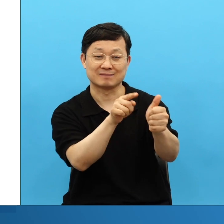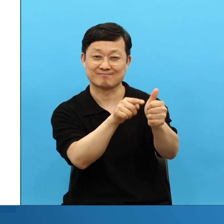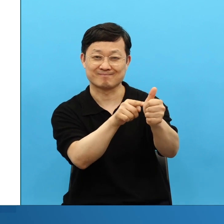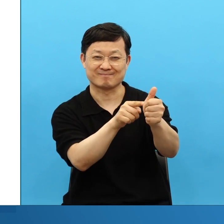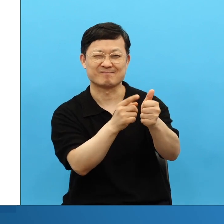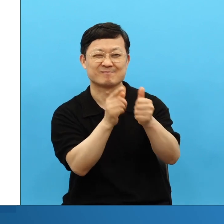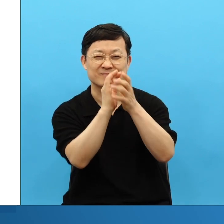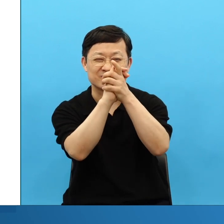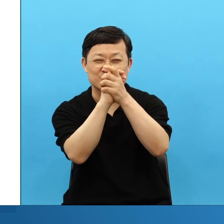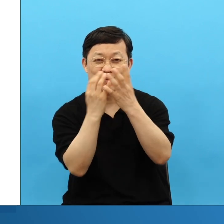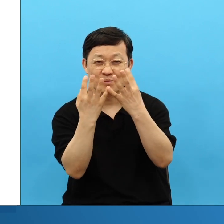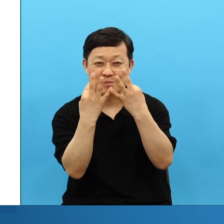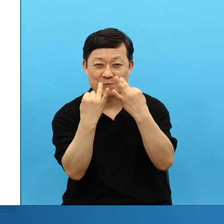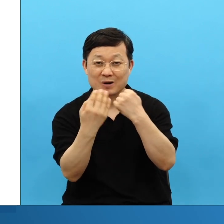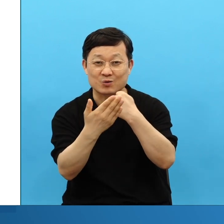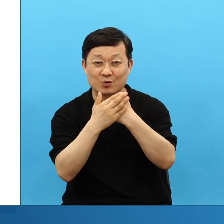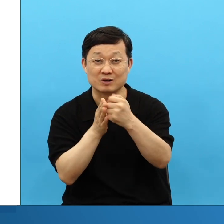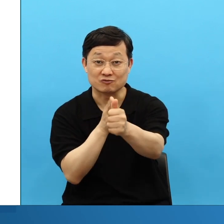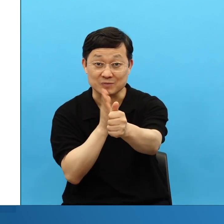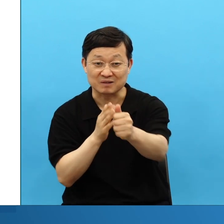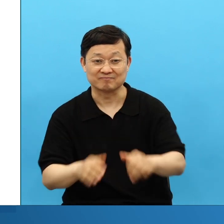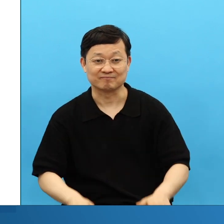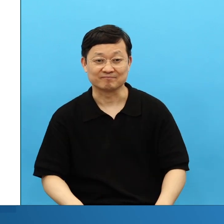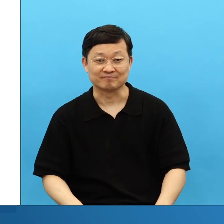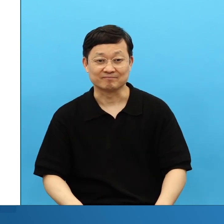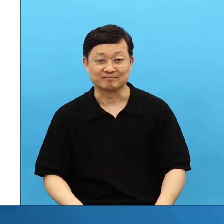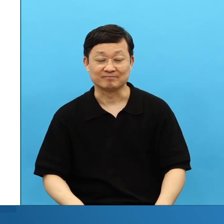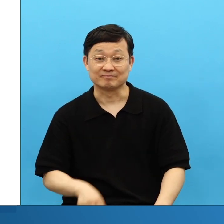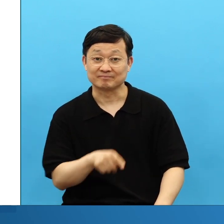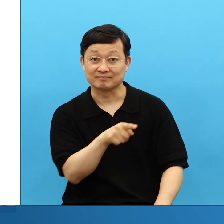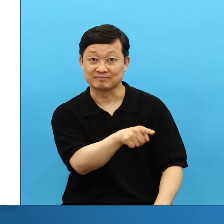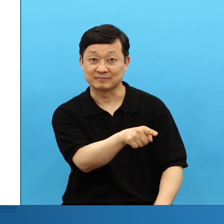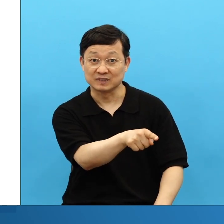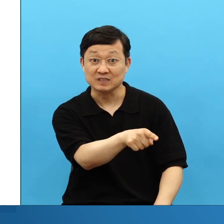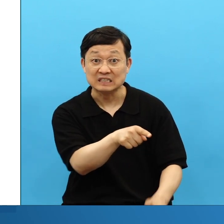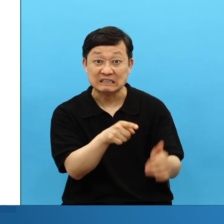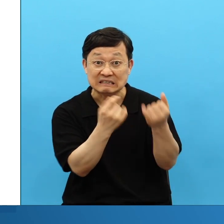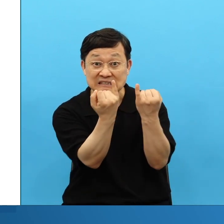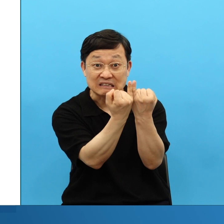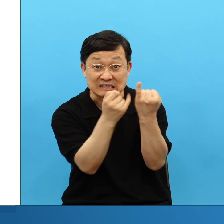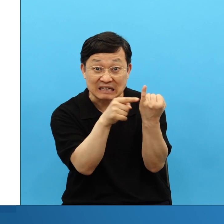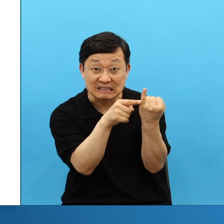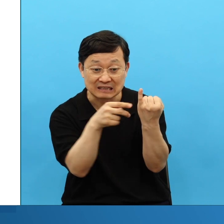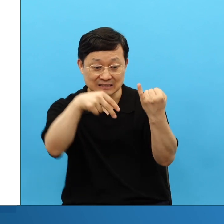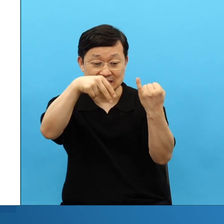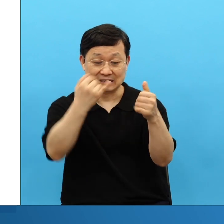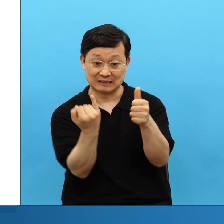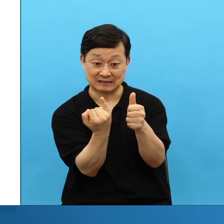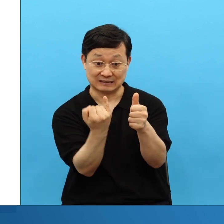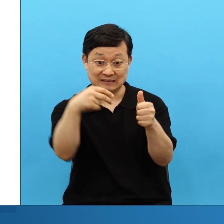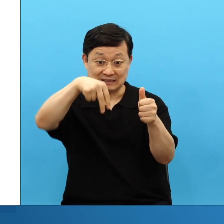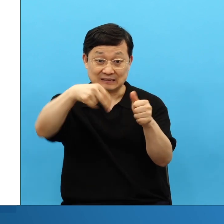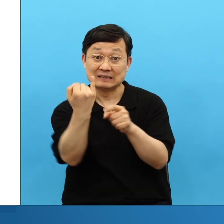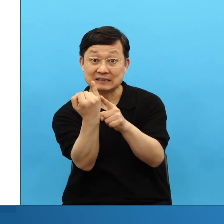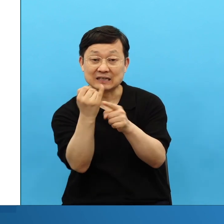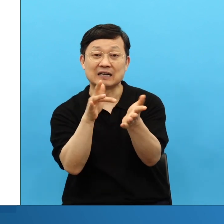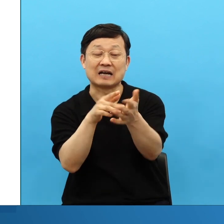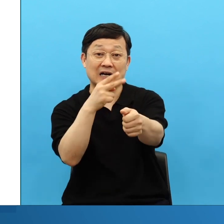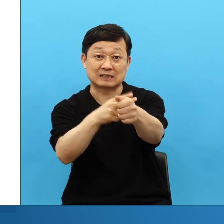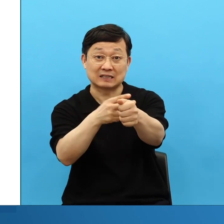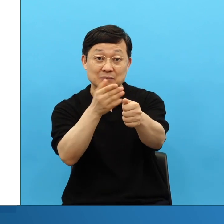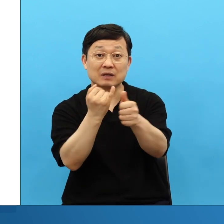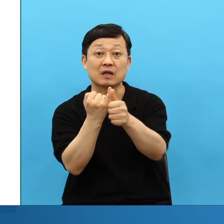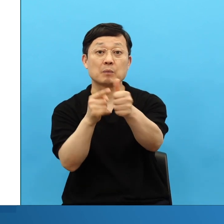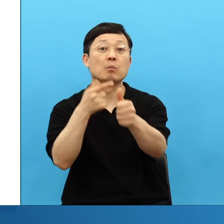많이 해주시고 이 사역을 한다고 하나님이 기뻐하셔서 목사 사모가 되게 하신 거죠. 약사면서 목사 사모.